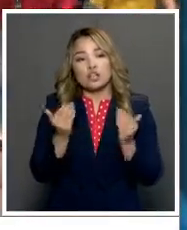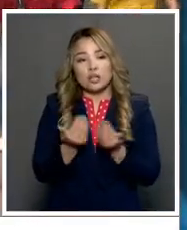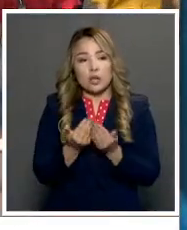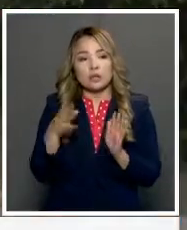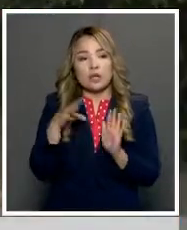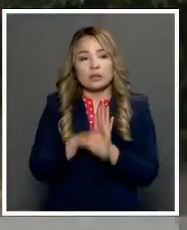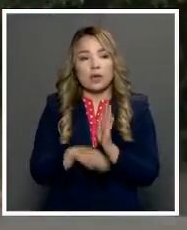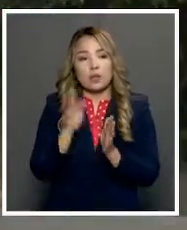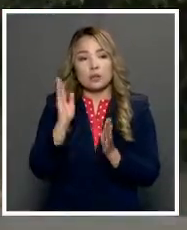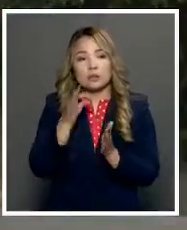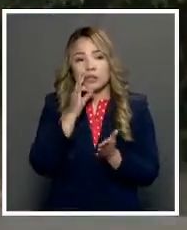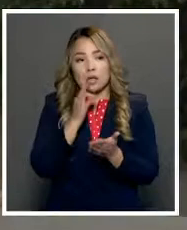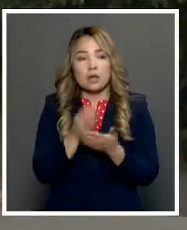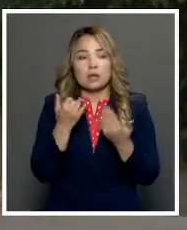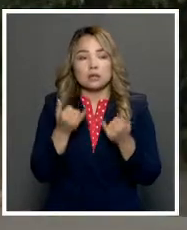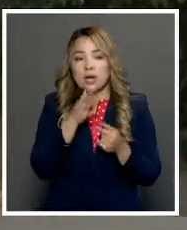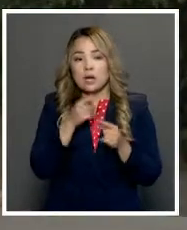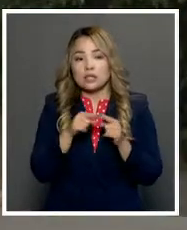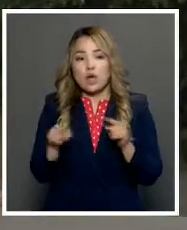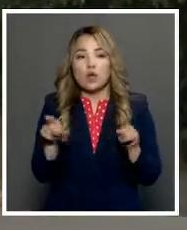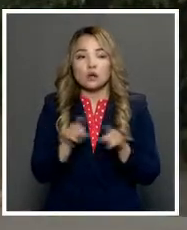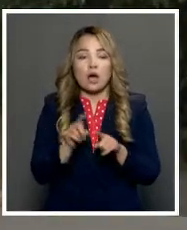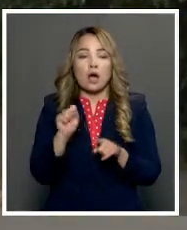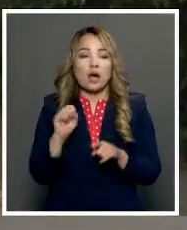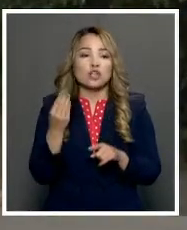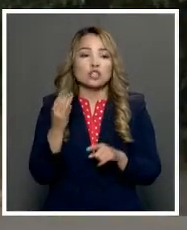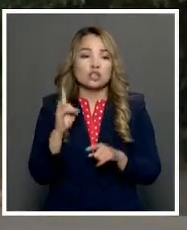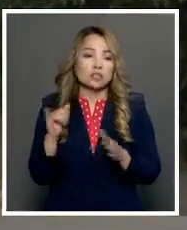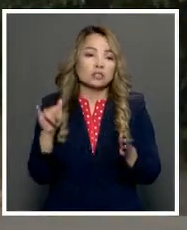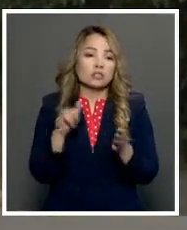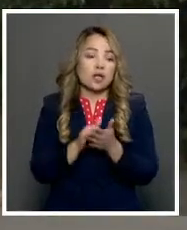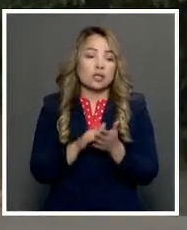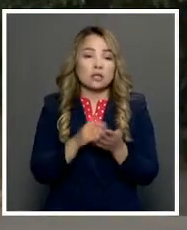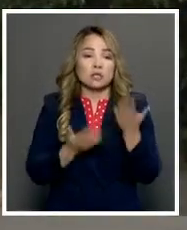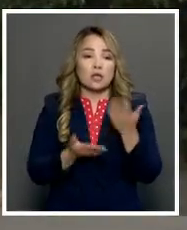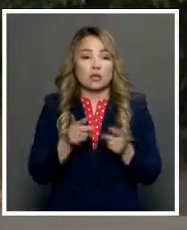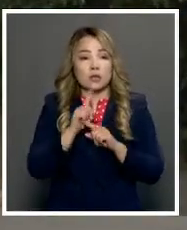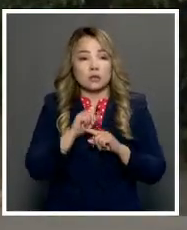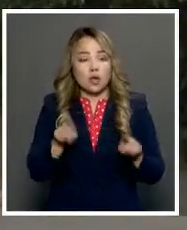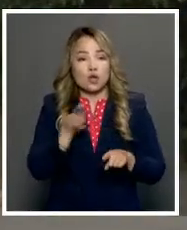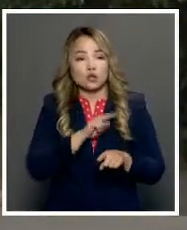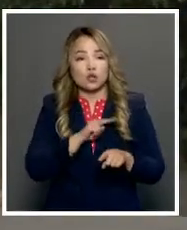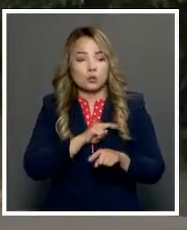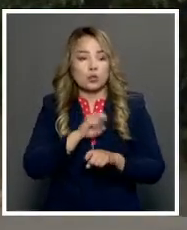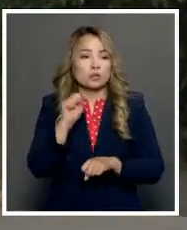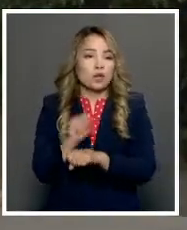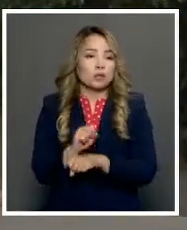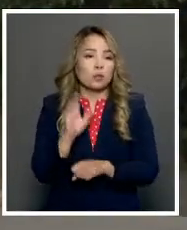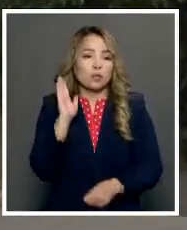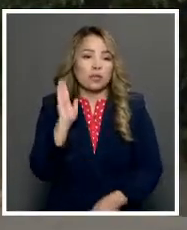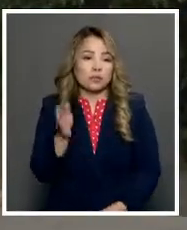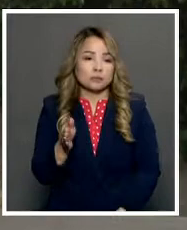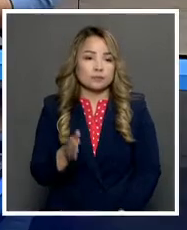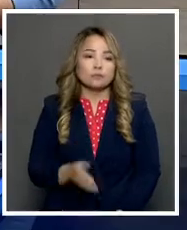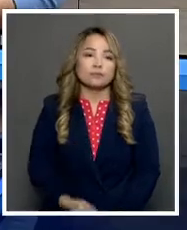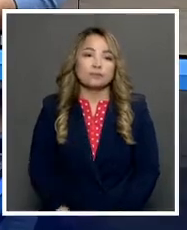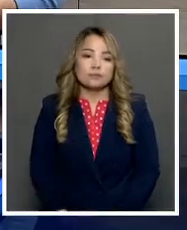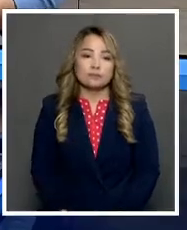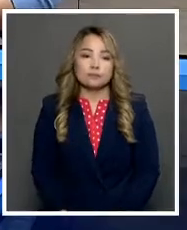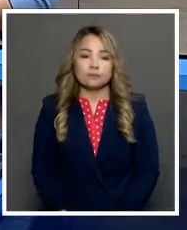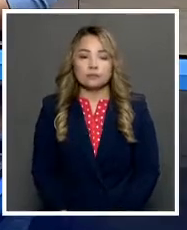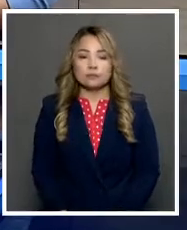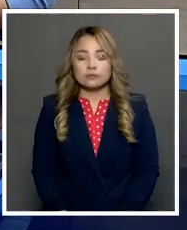шектеулер енгізіледі. Осы уақыт аралығында ашық жүйесіне кірмеген нысандардың жұмысы тоқтатылады. Ләйла,